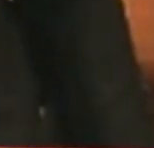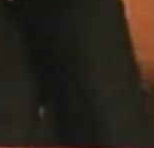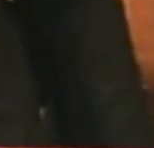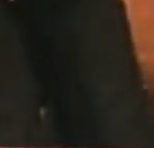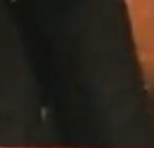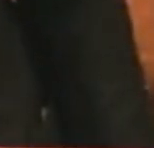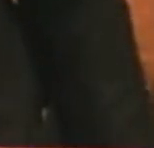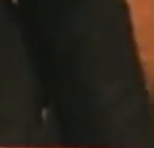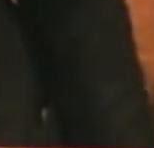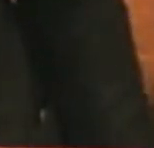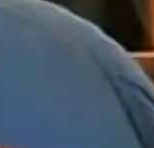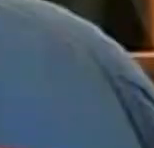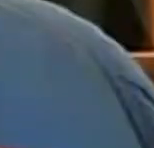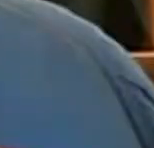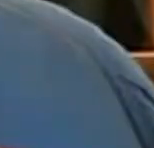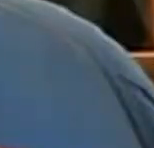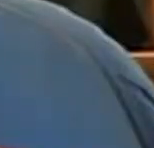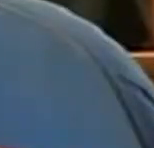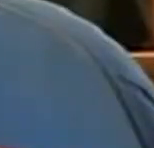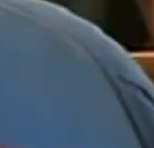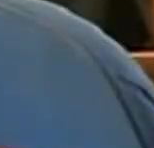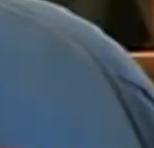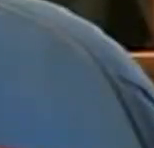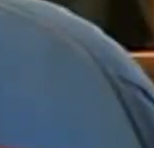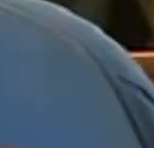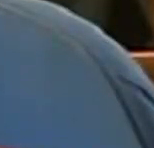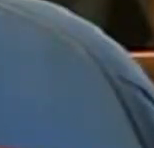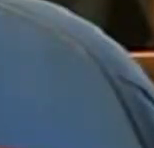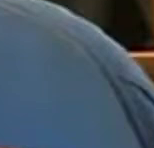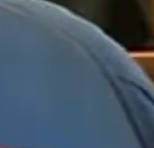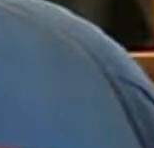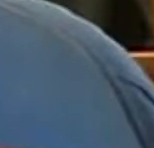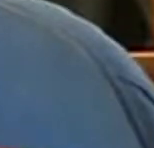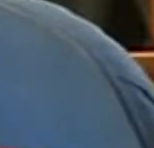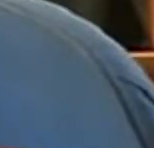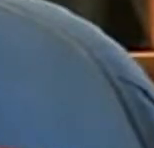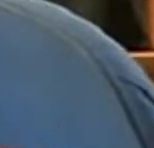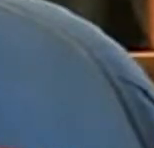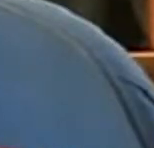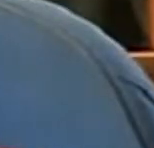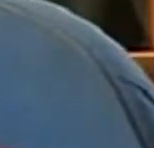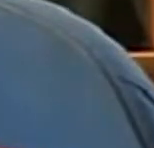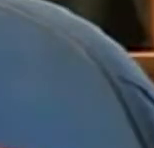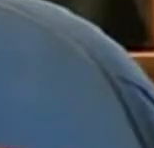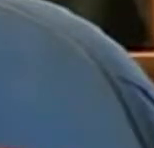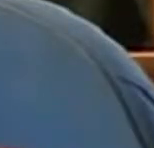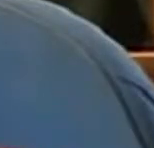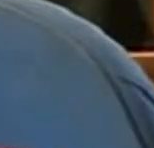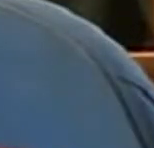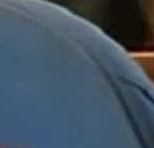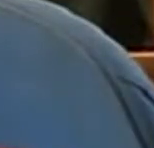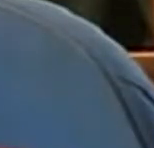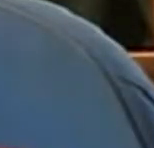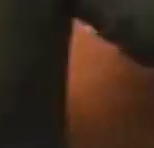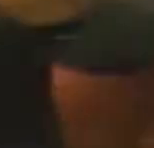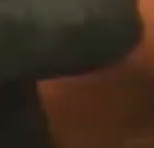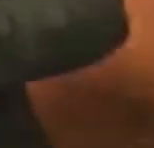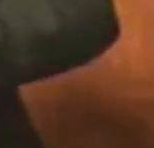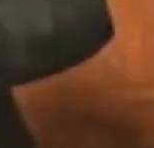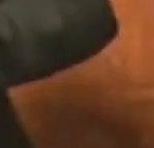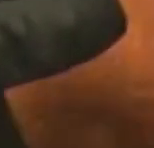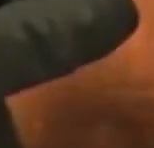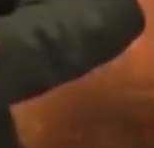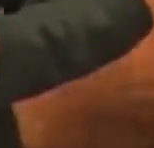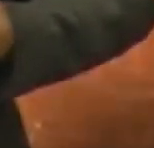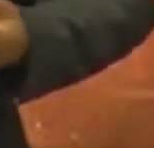ulini surprise. Siku hiyo ni wewe. Ama waniwachilie tu hapa kitoko. Naweza kuchapa vibaya sana. Ni huruma. Mtu